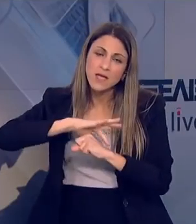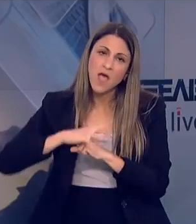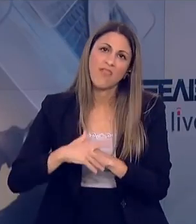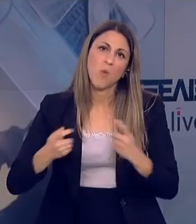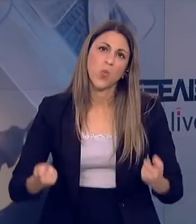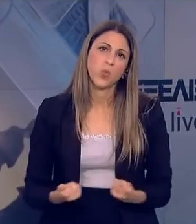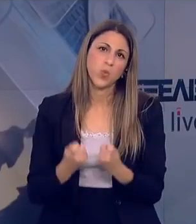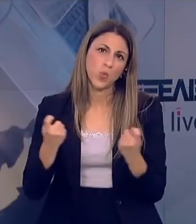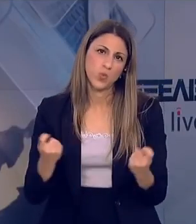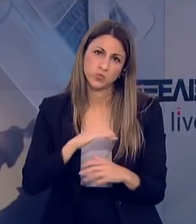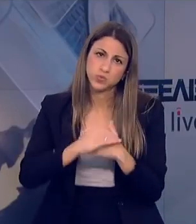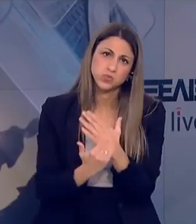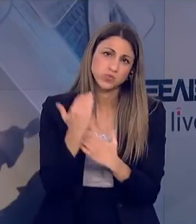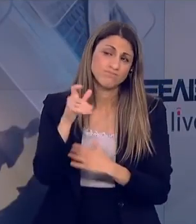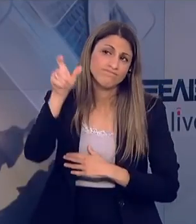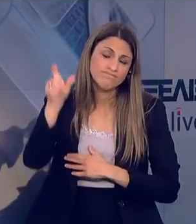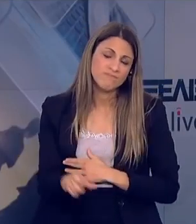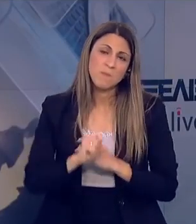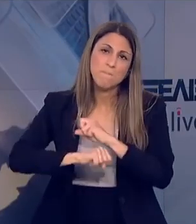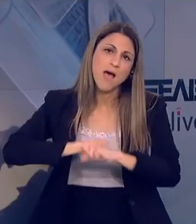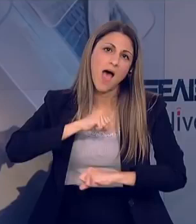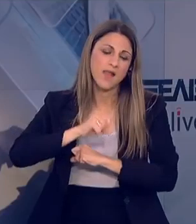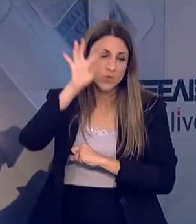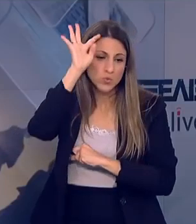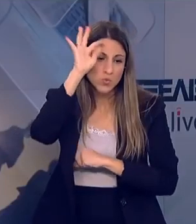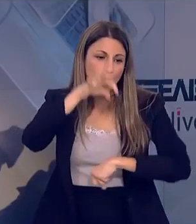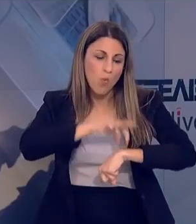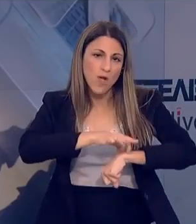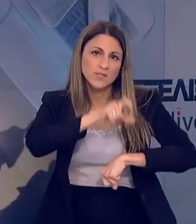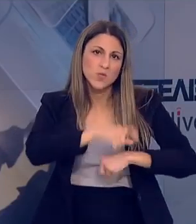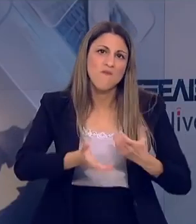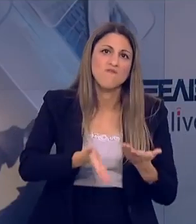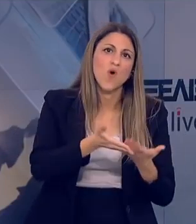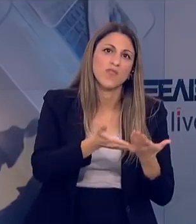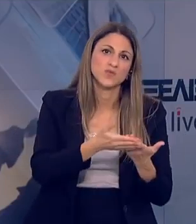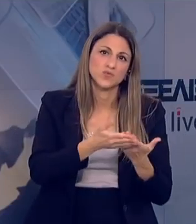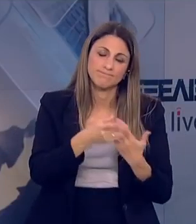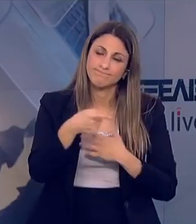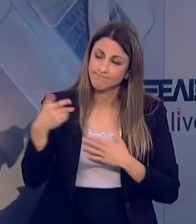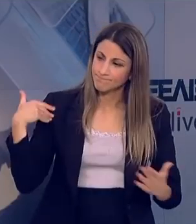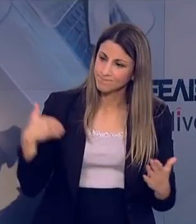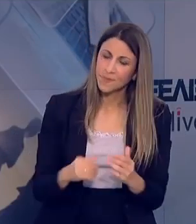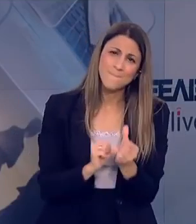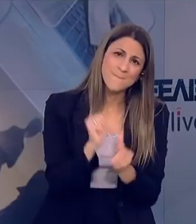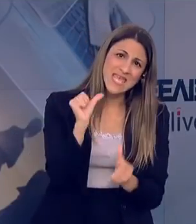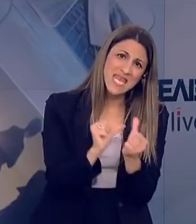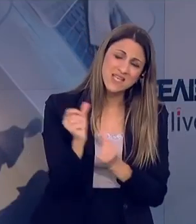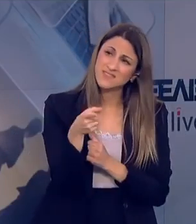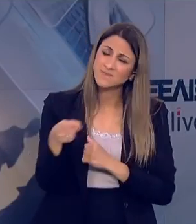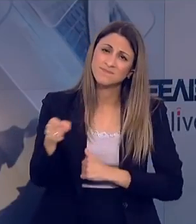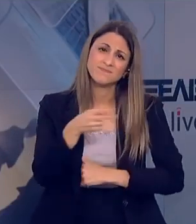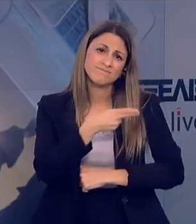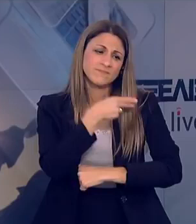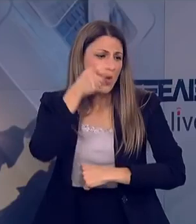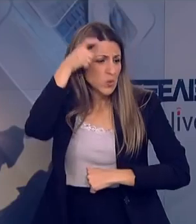καθημερινά. Για όλες τις μάχες που δίνουν στο πλευρό των ασθενών, βοηθώντας τους να βγουν νικητές. Τους τελευταίους μήνες το νοσηλευτικό και το ιατρικό